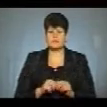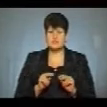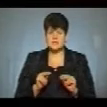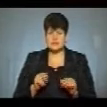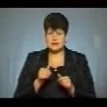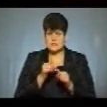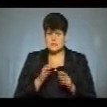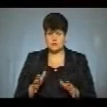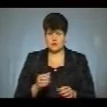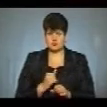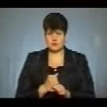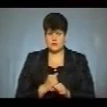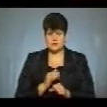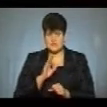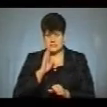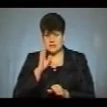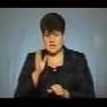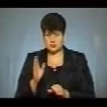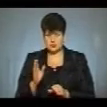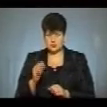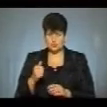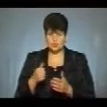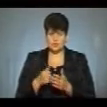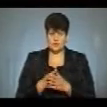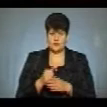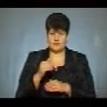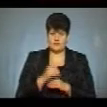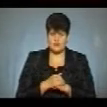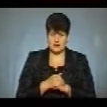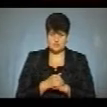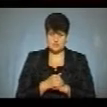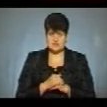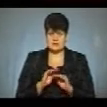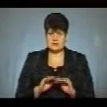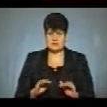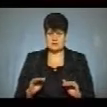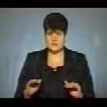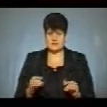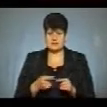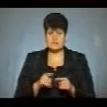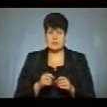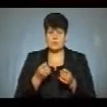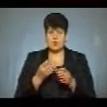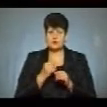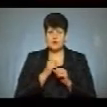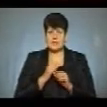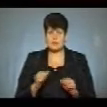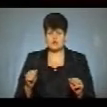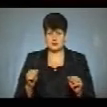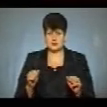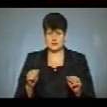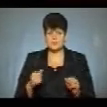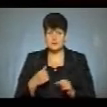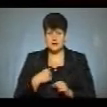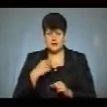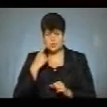зможуть працювати зранку до вечора з дітьми. Це просто неможливо. Я думаю,